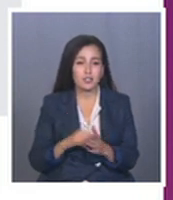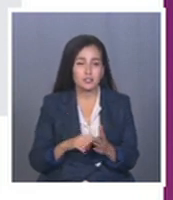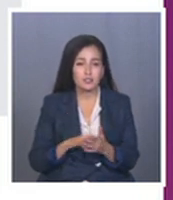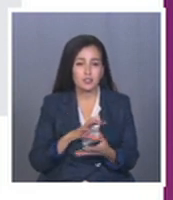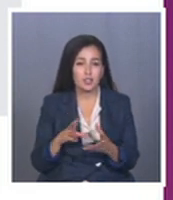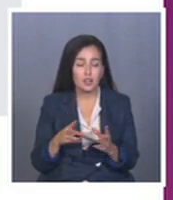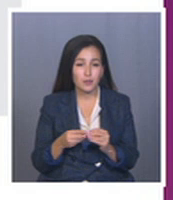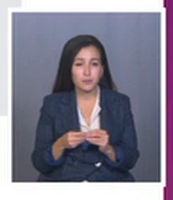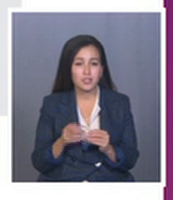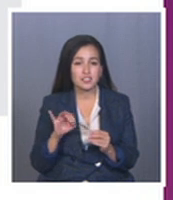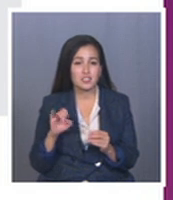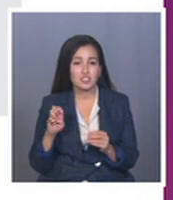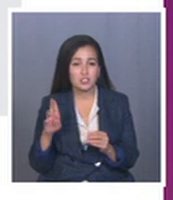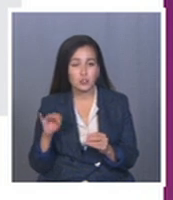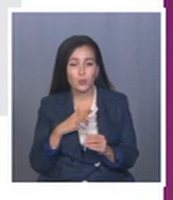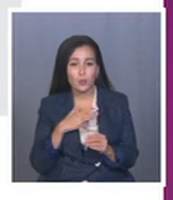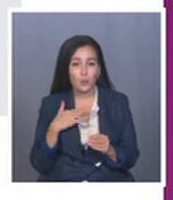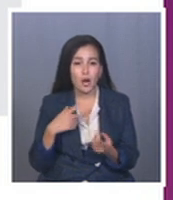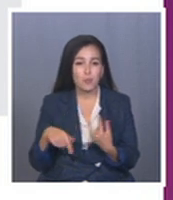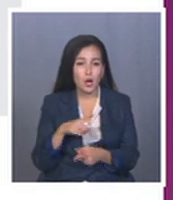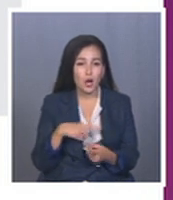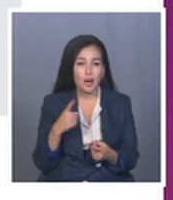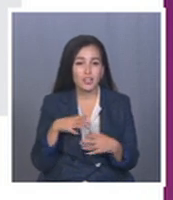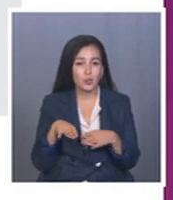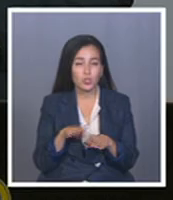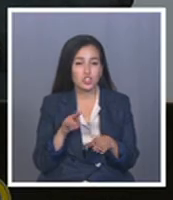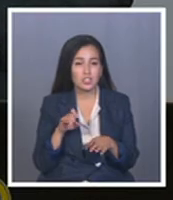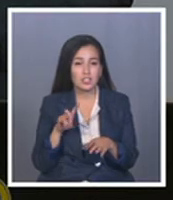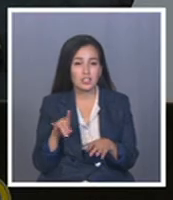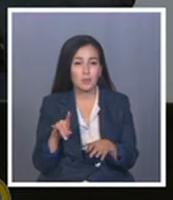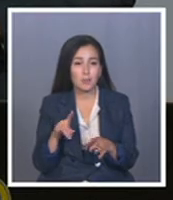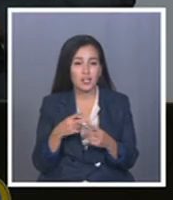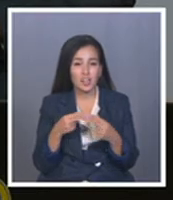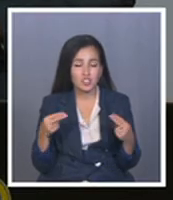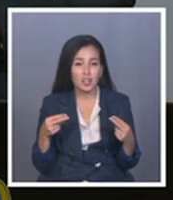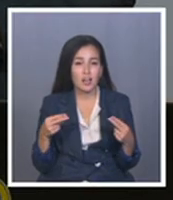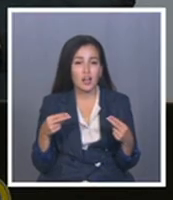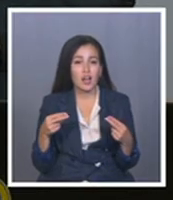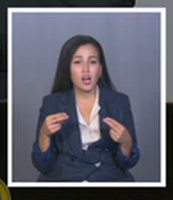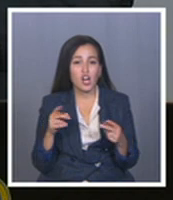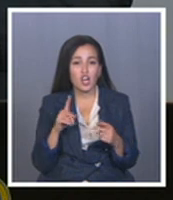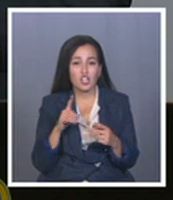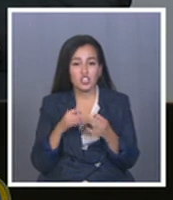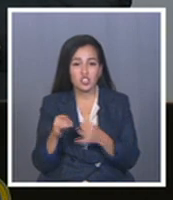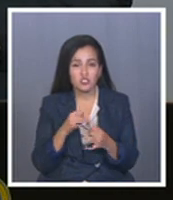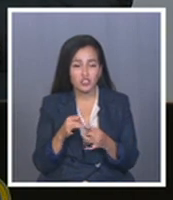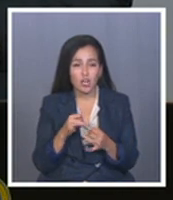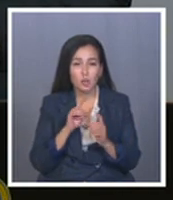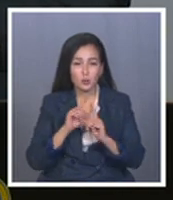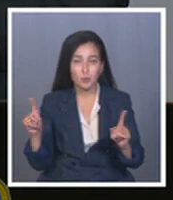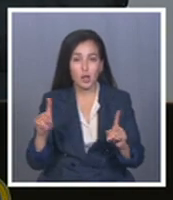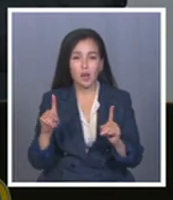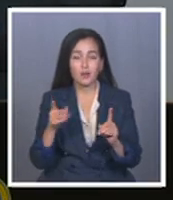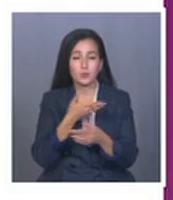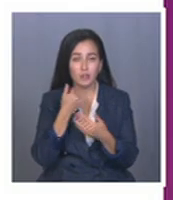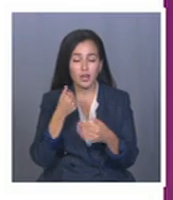Синтаксические – много обособленных оборотов однородных членов предложения. Речевые особенности – отсутствие